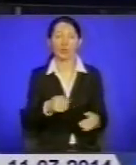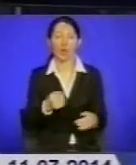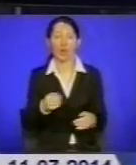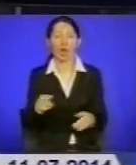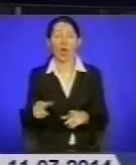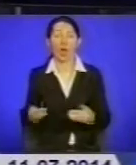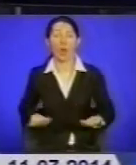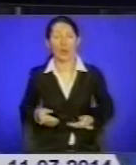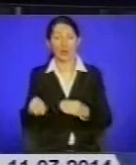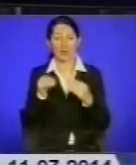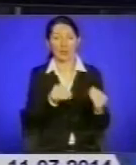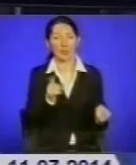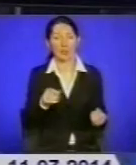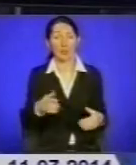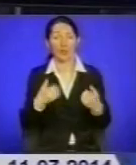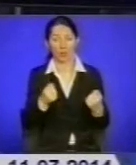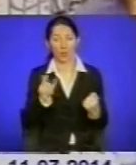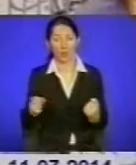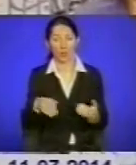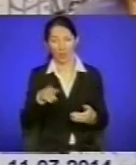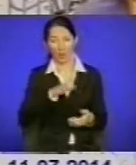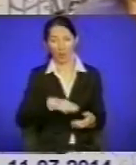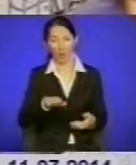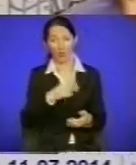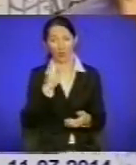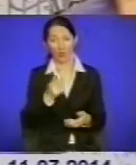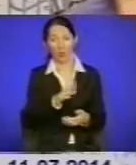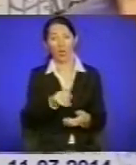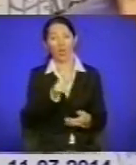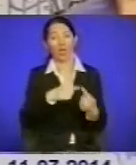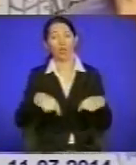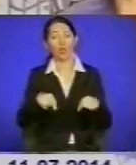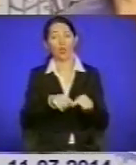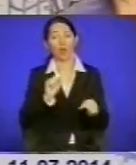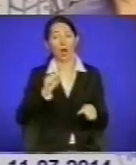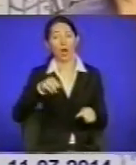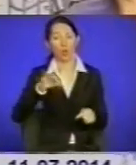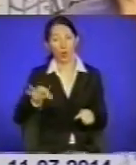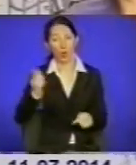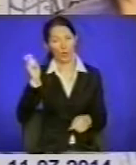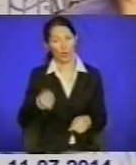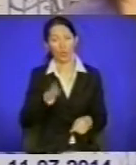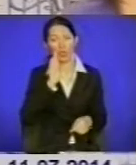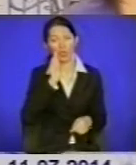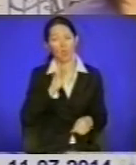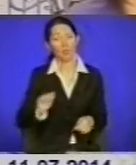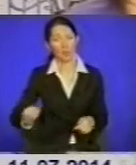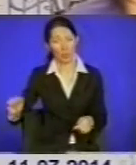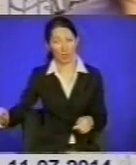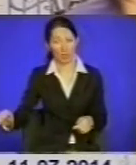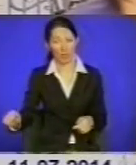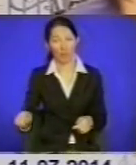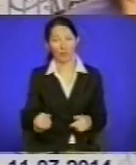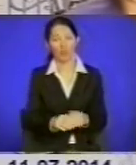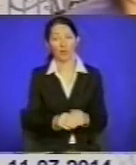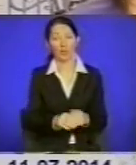краю, дивимось далі. В основному зони АТО приїжджають до нас жінки з малолітніми дітьми, дошкільного і